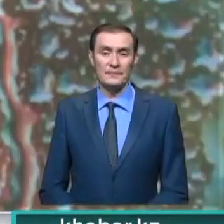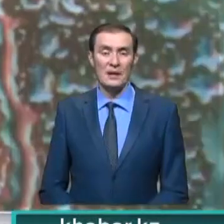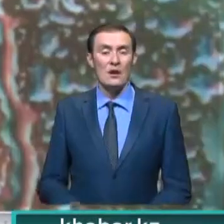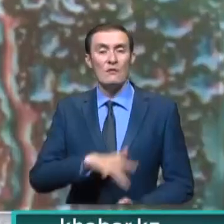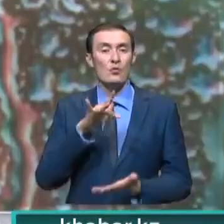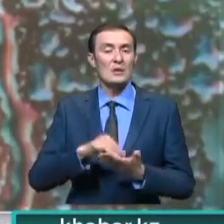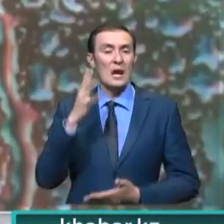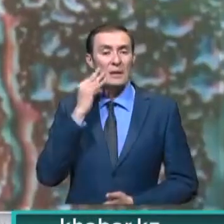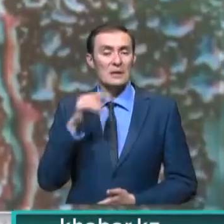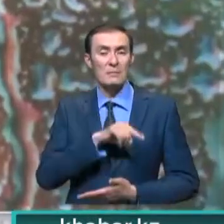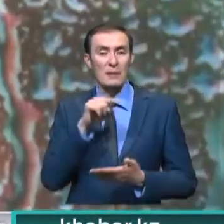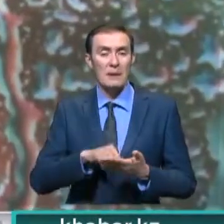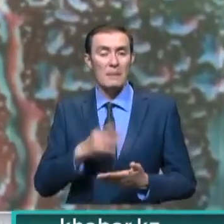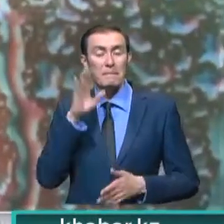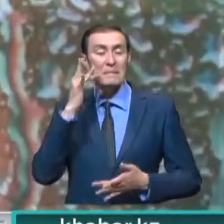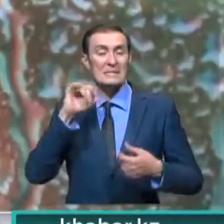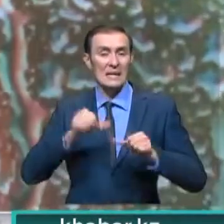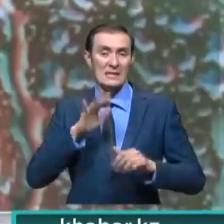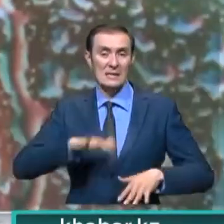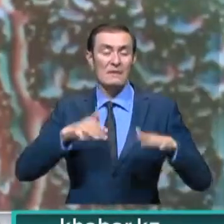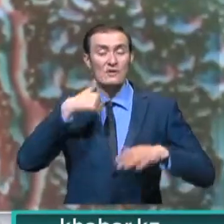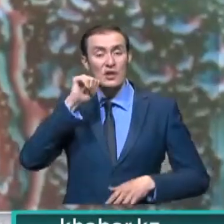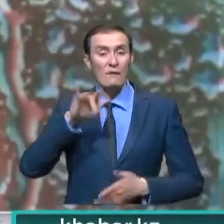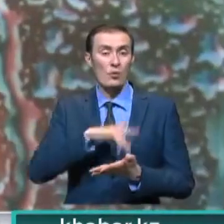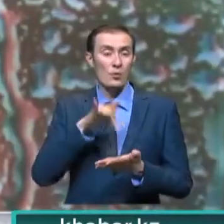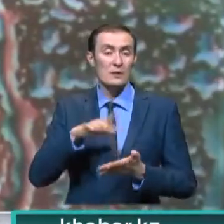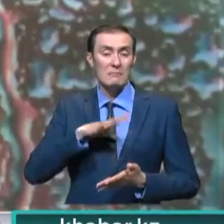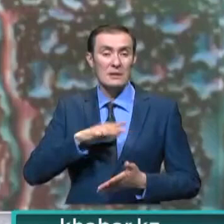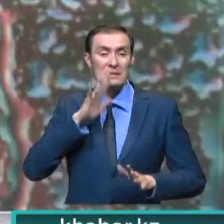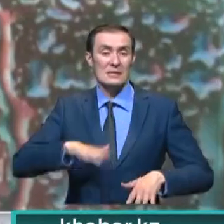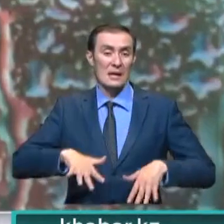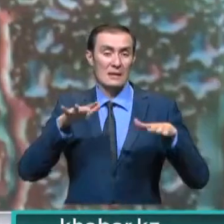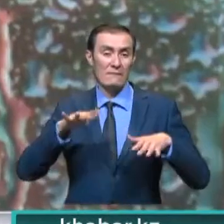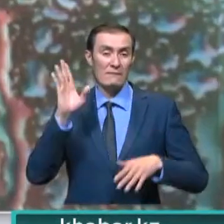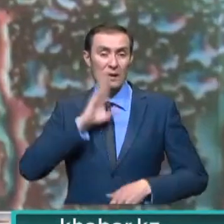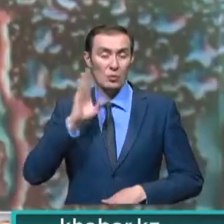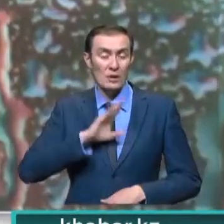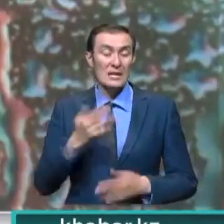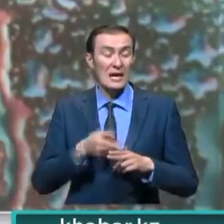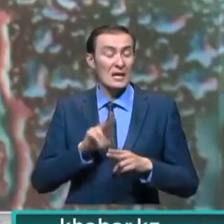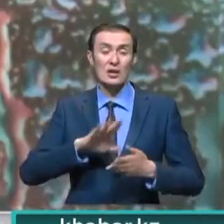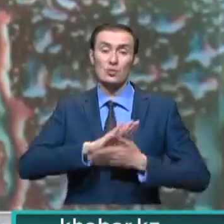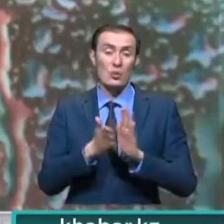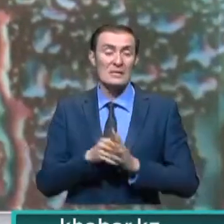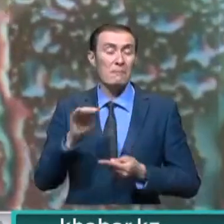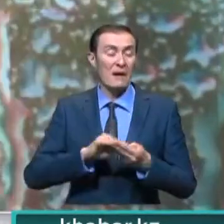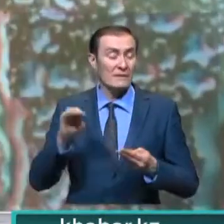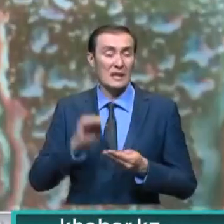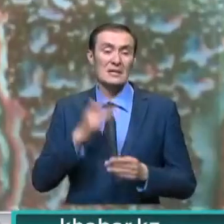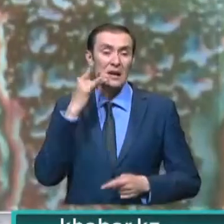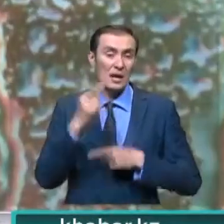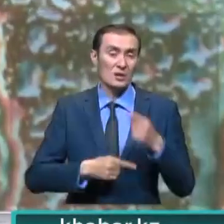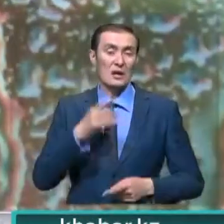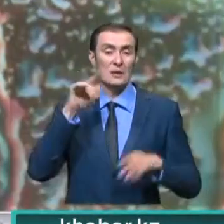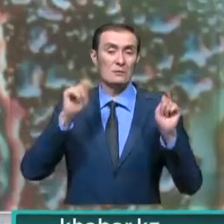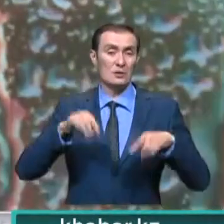В Алматы решают проблему постоянных затоплений. Только вчера мегаполис был залит большой водой, и эта ситуация повторяется каждый раз, когда